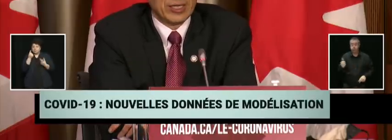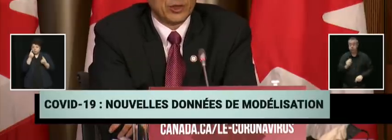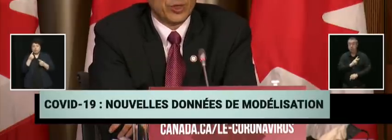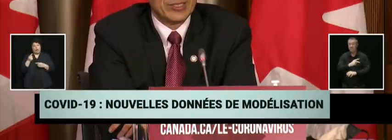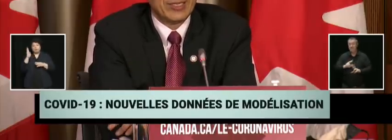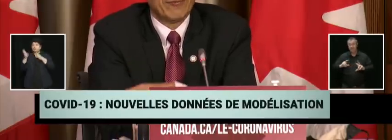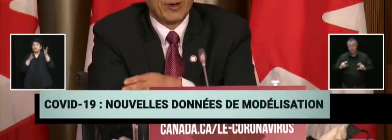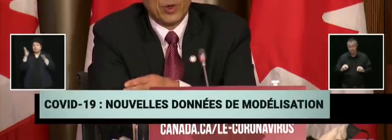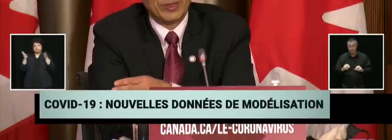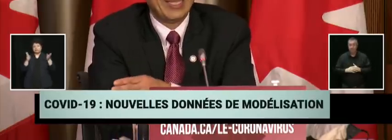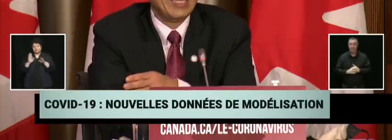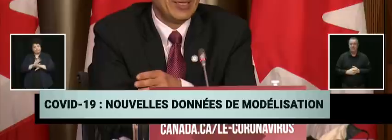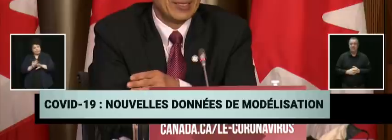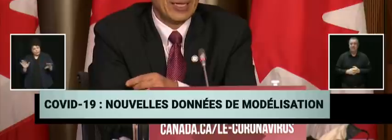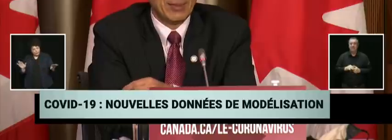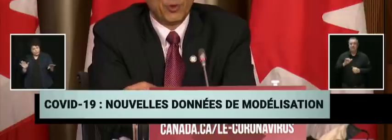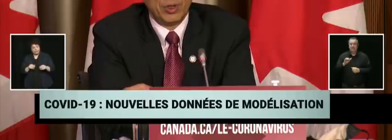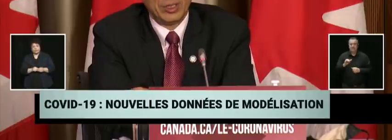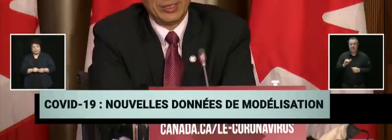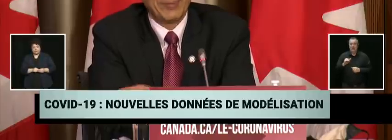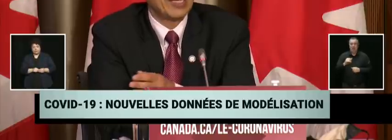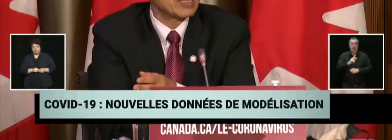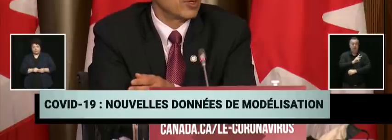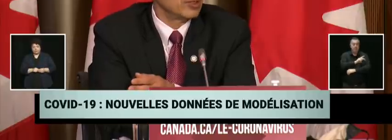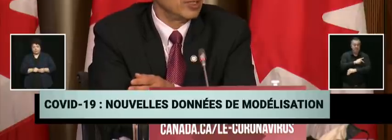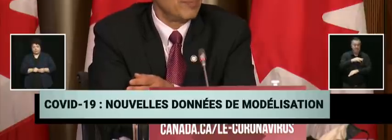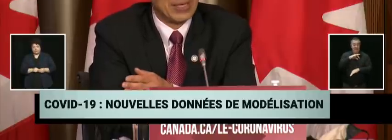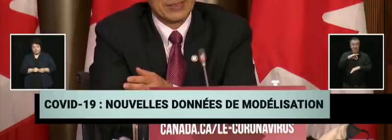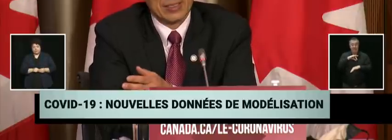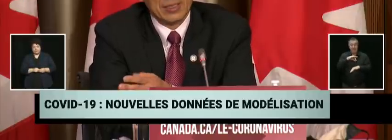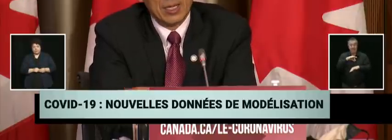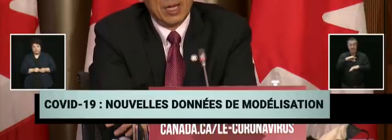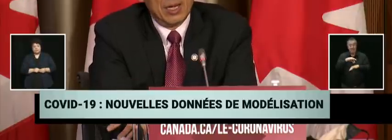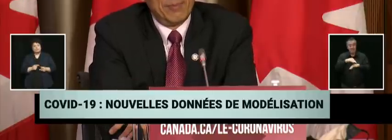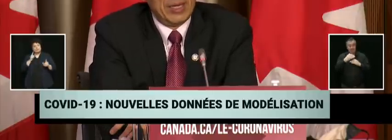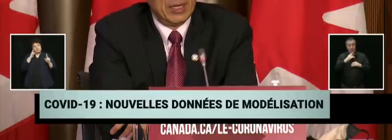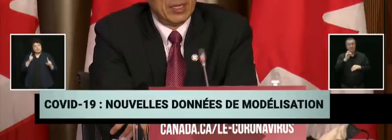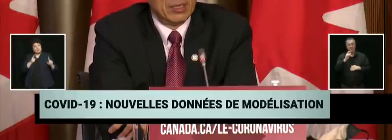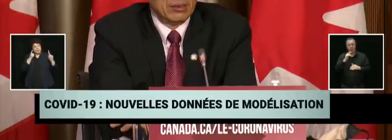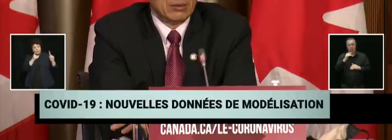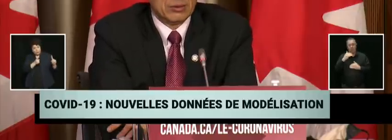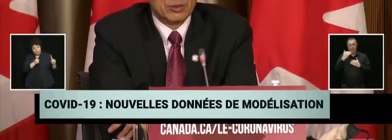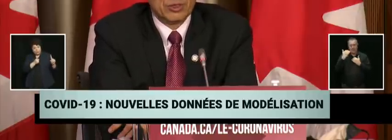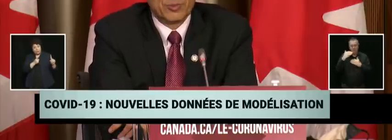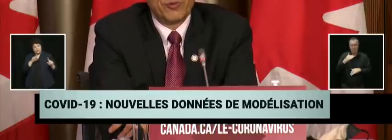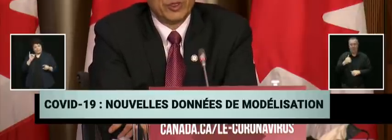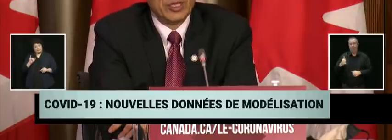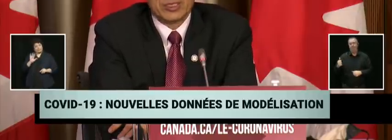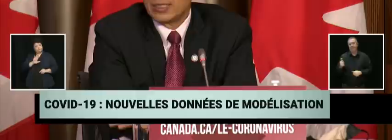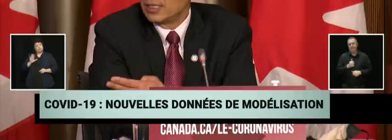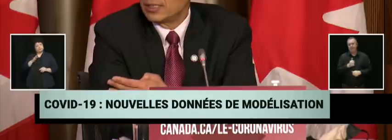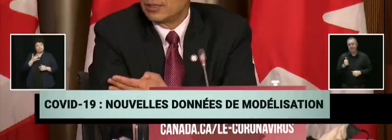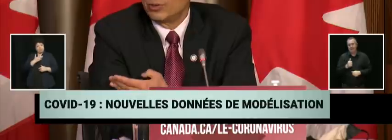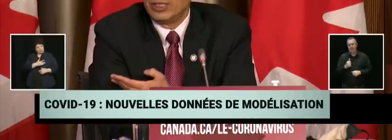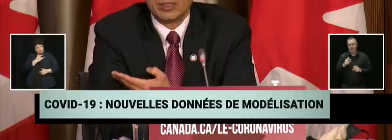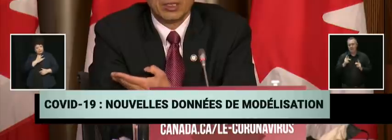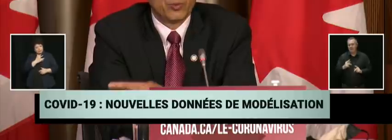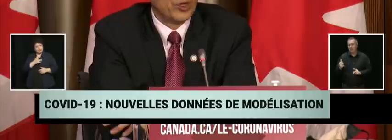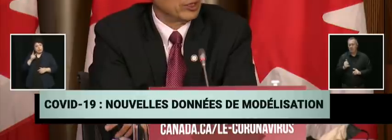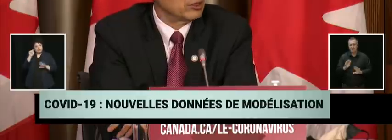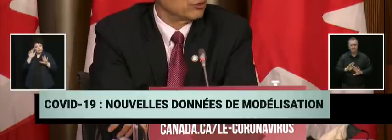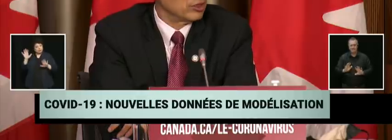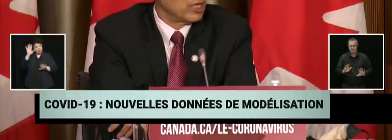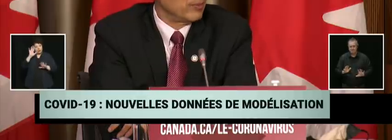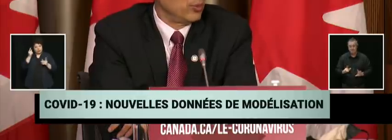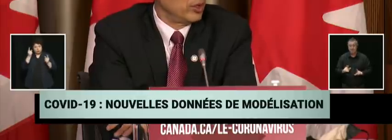provinces et territoires, c'est vraiment de limiter le déplacement des personnes. Mais ce que je peux vous dire, c'est souligne le